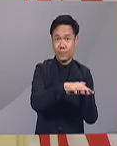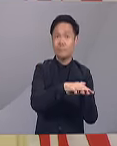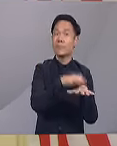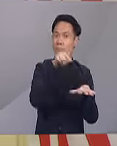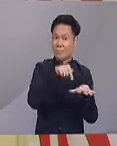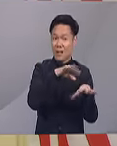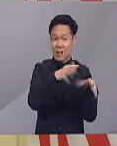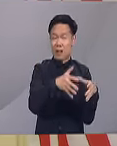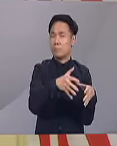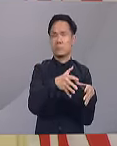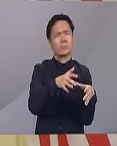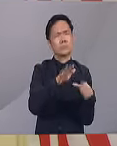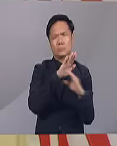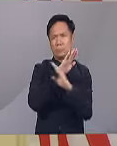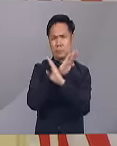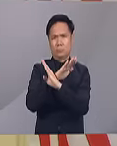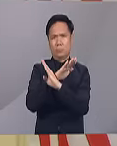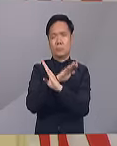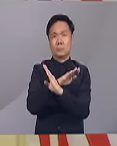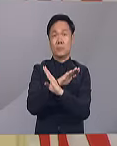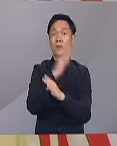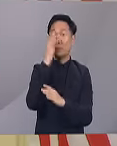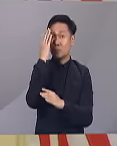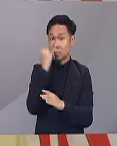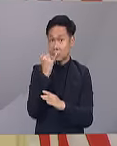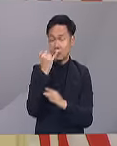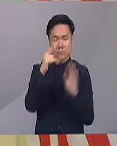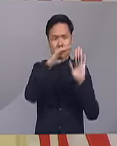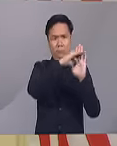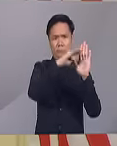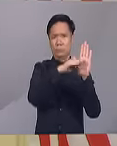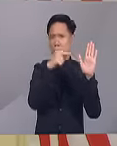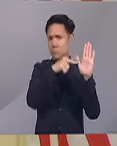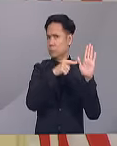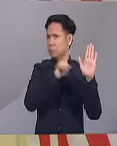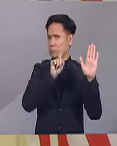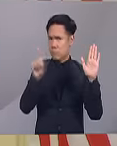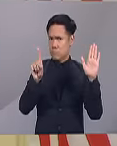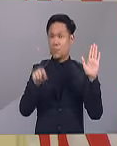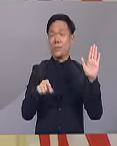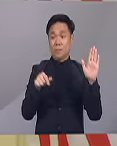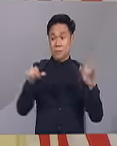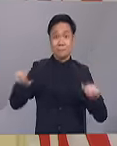tidak dibenarkan kerana termasuk di dalam list negatif lagi. Kalau kita bawa anak kita